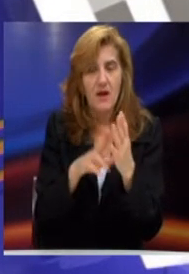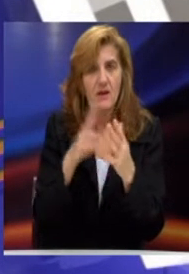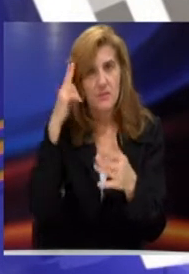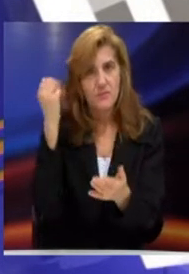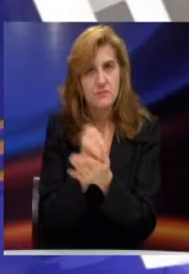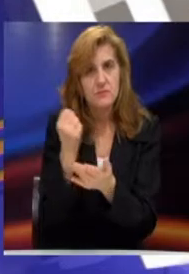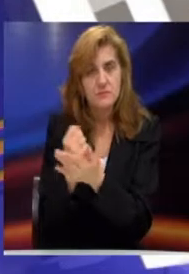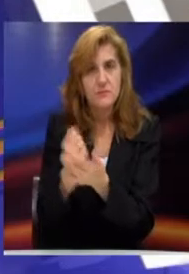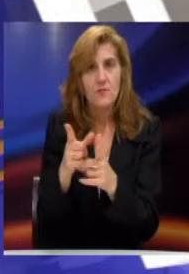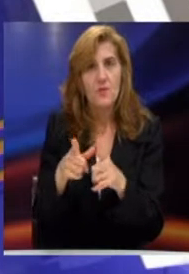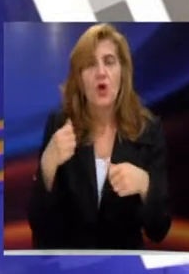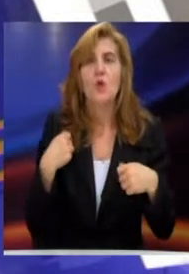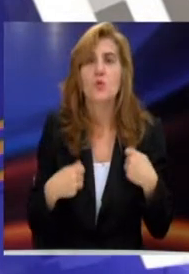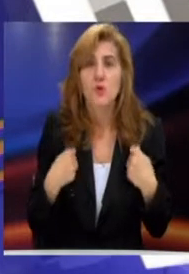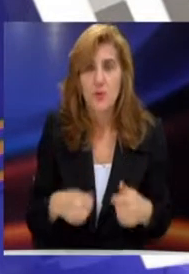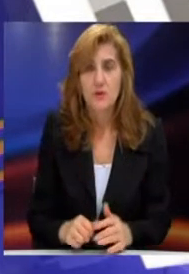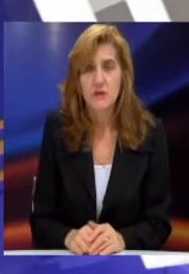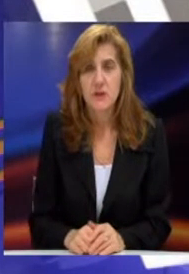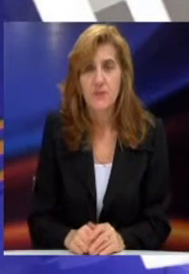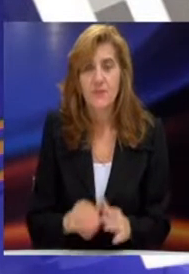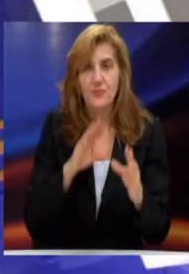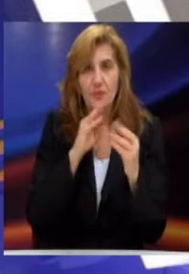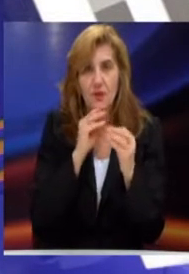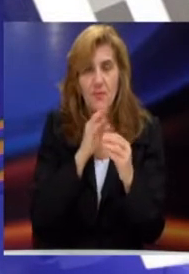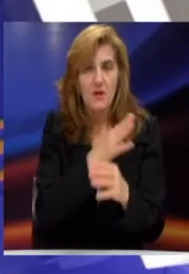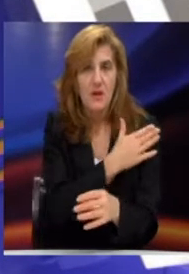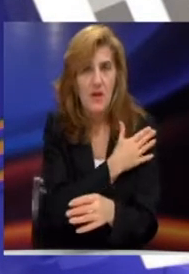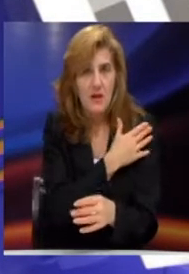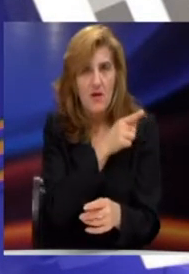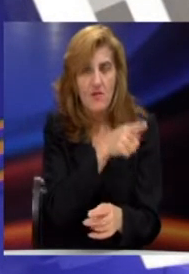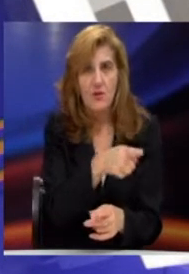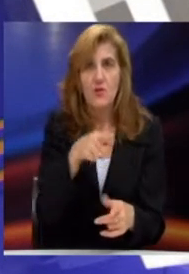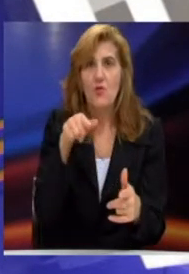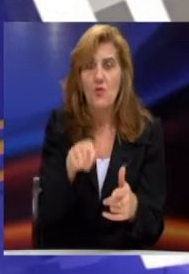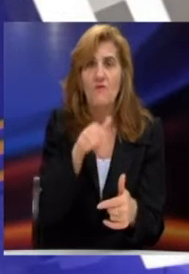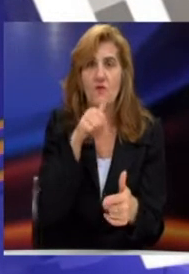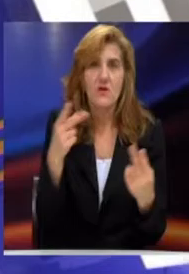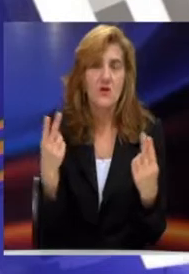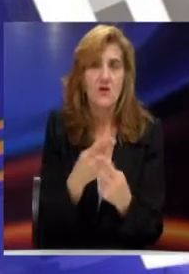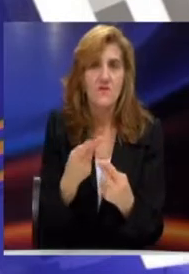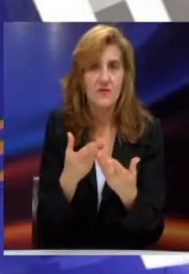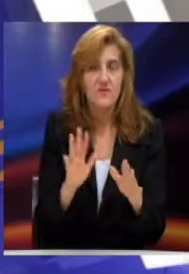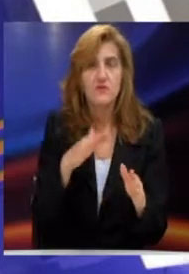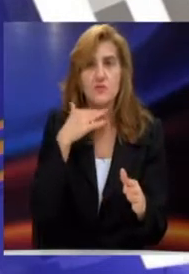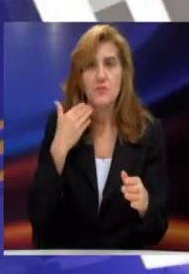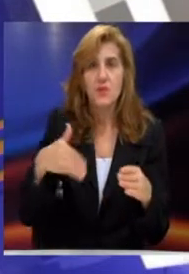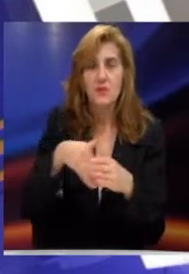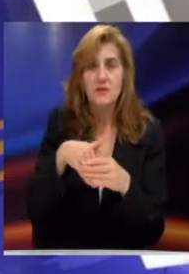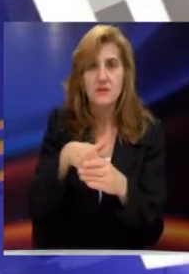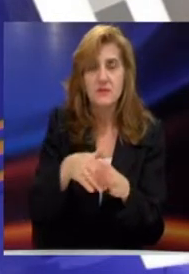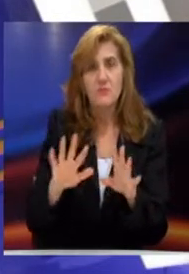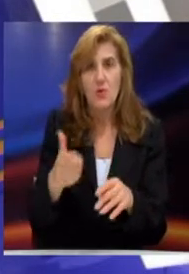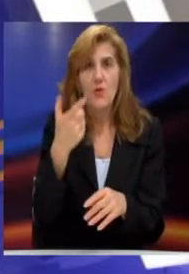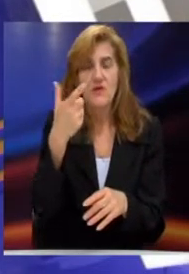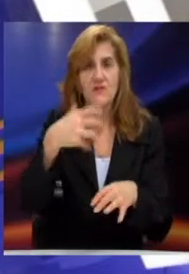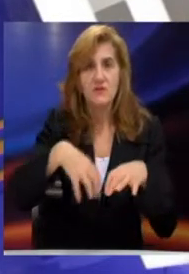u Subotici. Pored novog kvaliteta kupovine, prema rečima gradonačelnika Jenea Maglija, ova vredna investicija donela je zaposlenje i za više